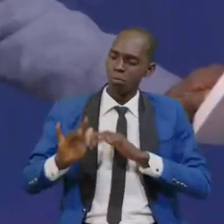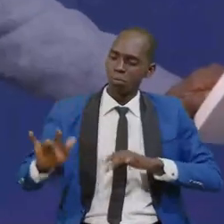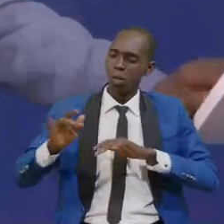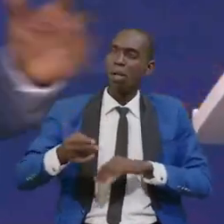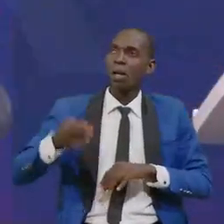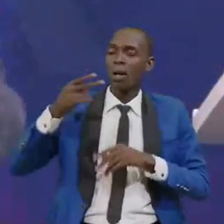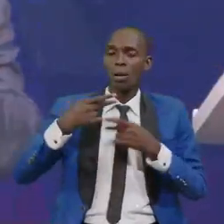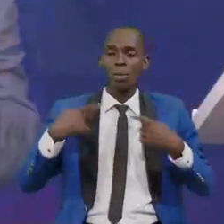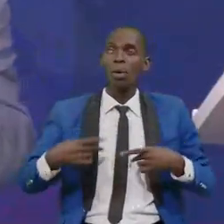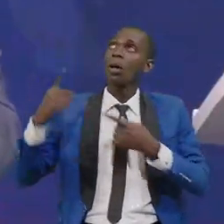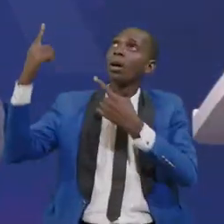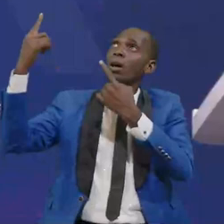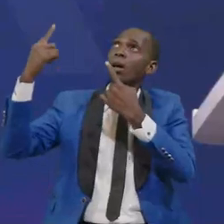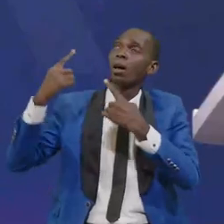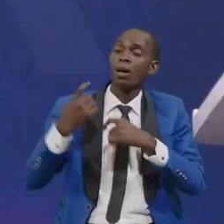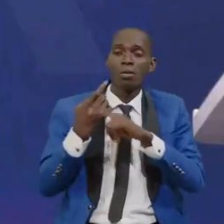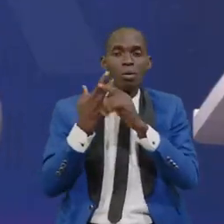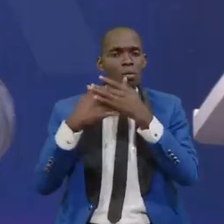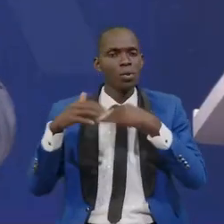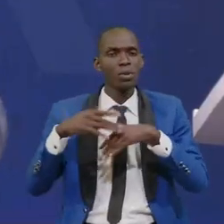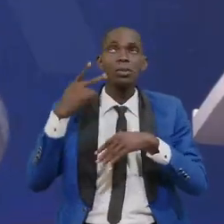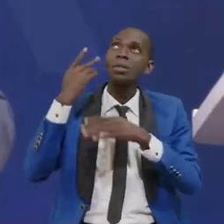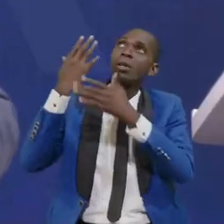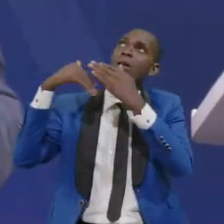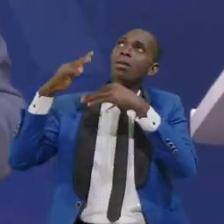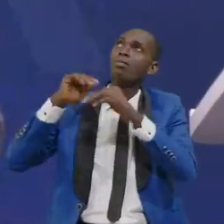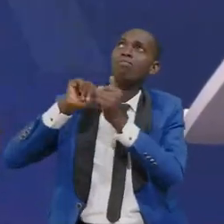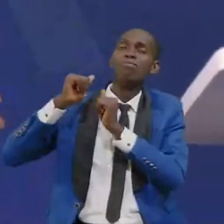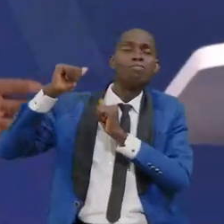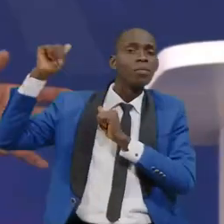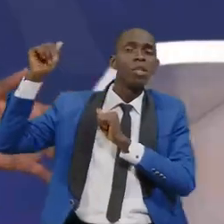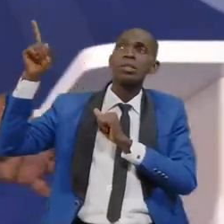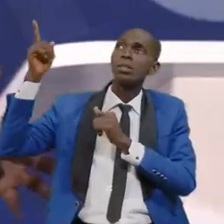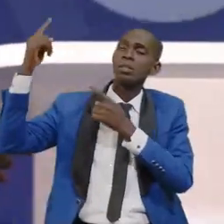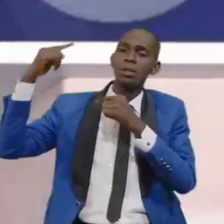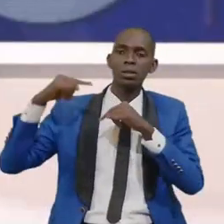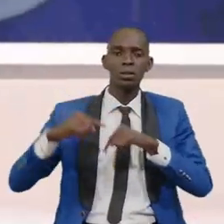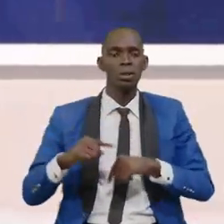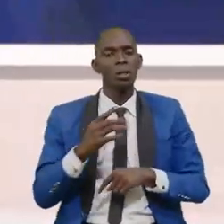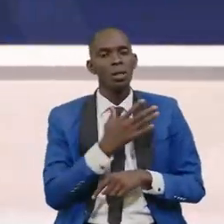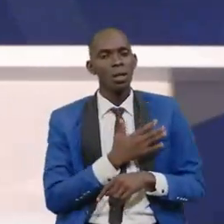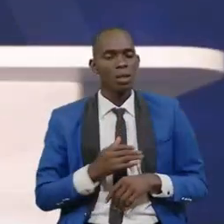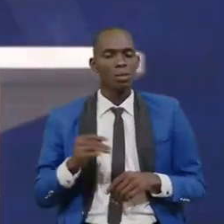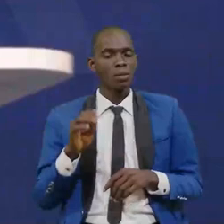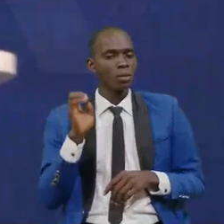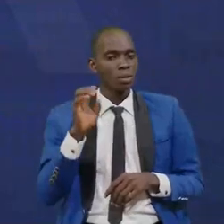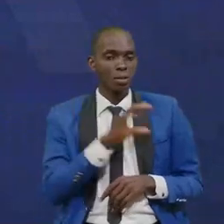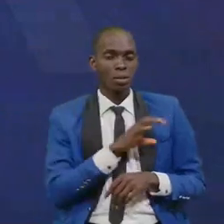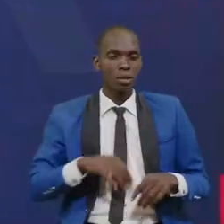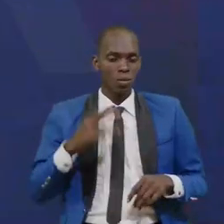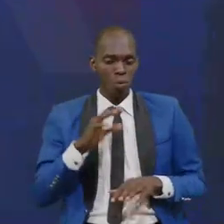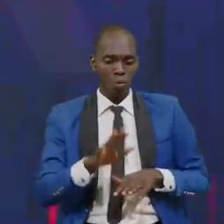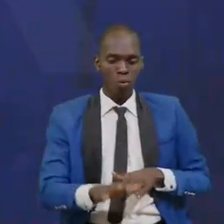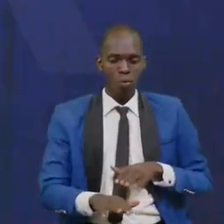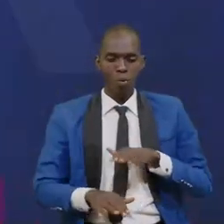sacrificateur compatissant est descendu du ciel. Pensez à la distance entre le ciel et la terre, il est descendu. Et il marchait avec eux.